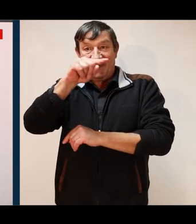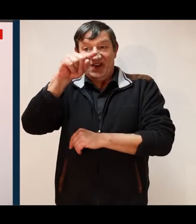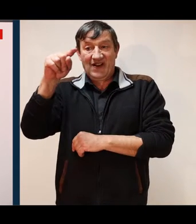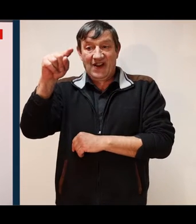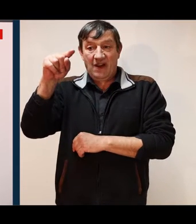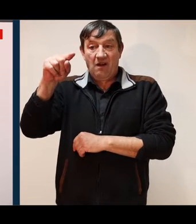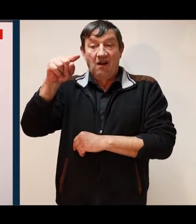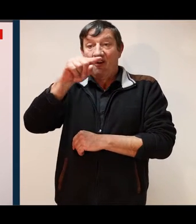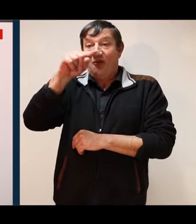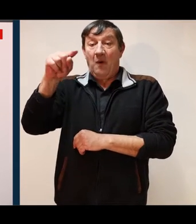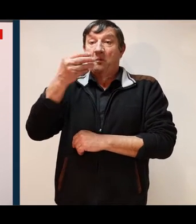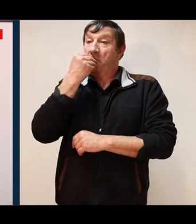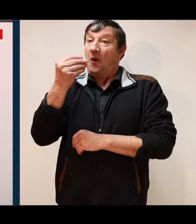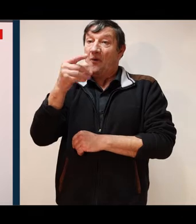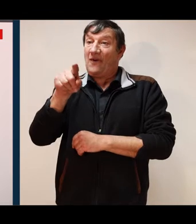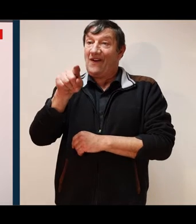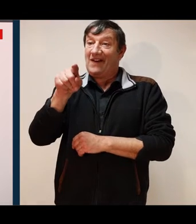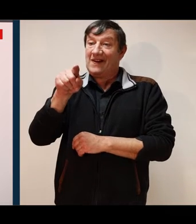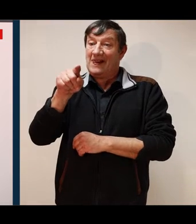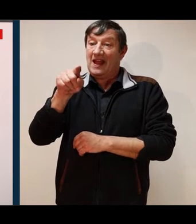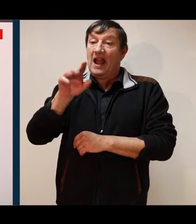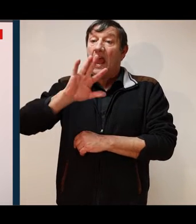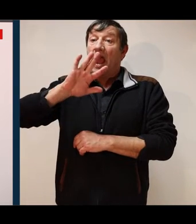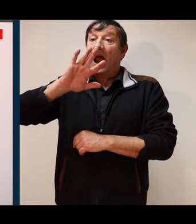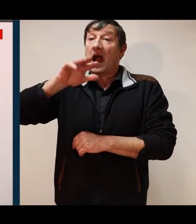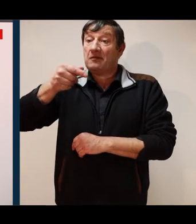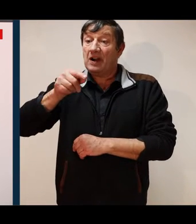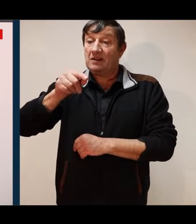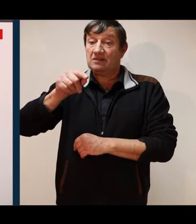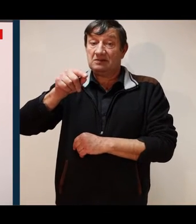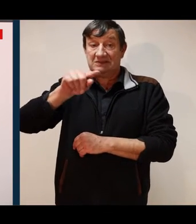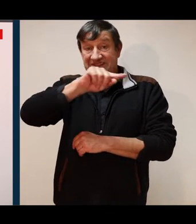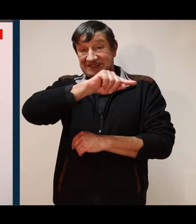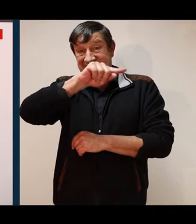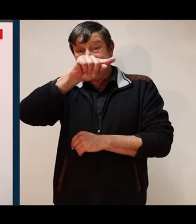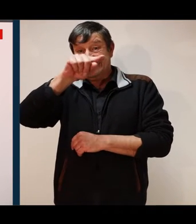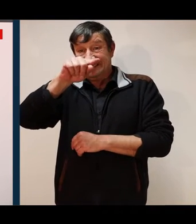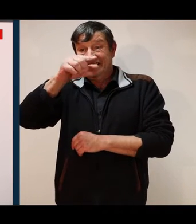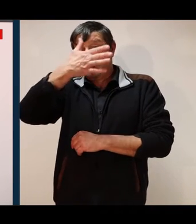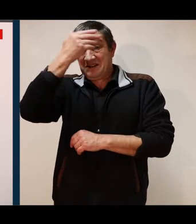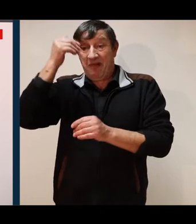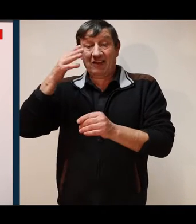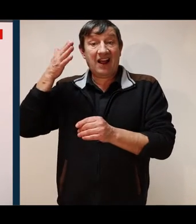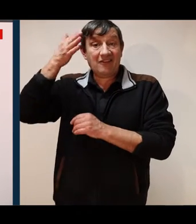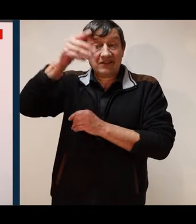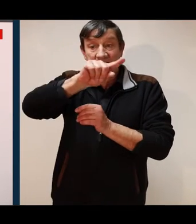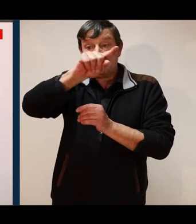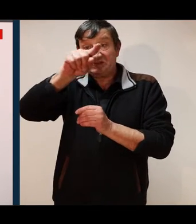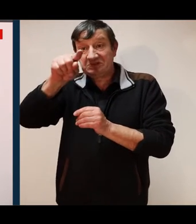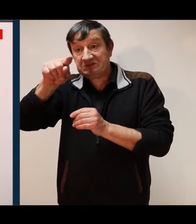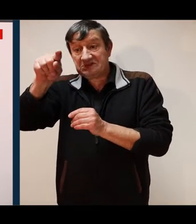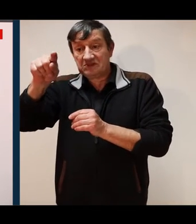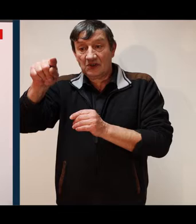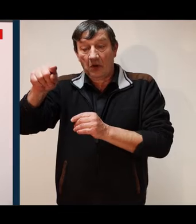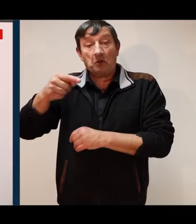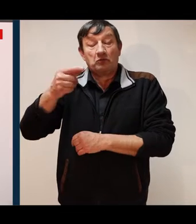dit que vraiment, vraiment, on est très, très bien. Et finalement, cette courbe-là, on ne sait pas ce qu'elle va devenir.